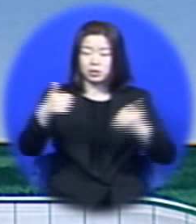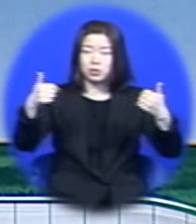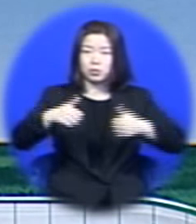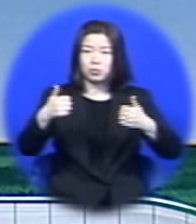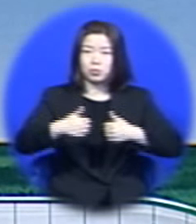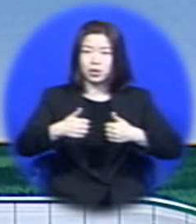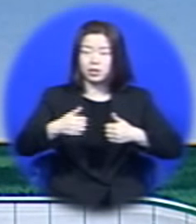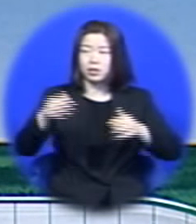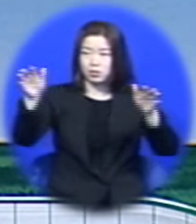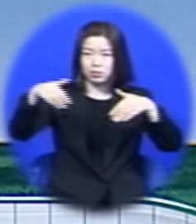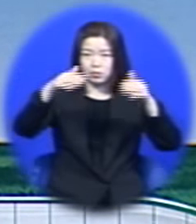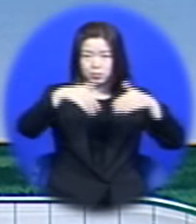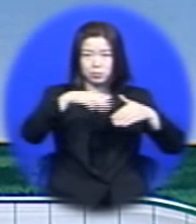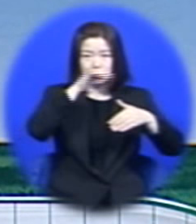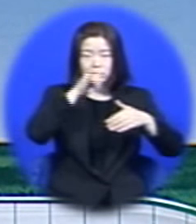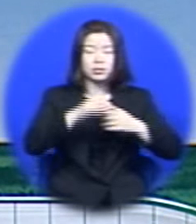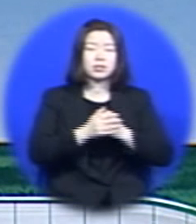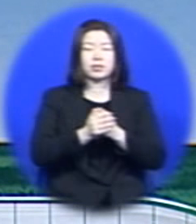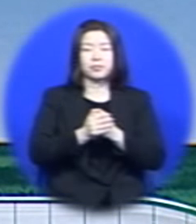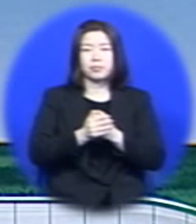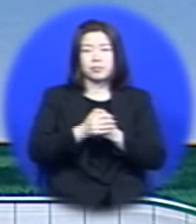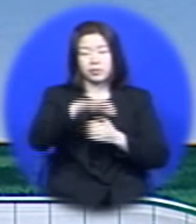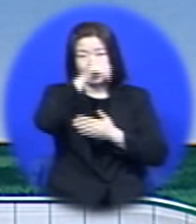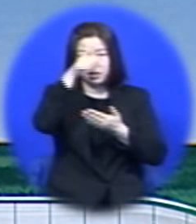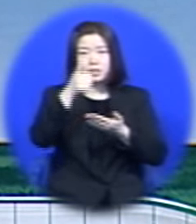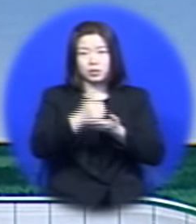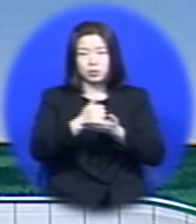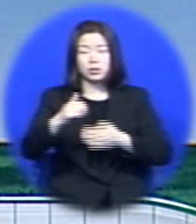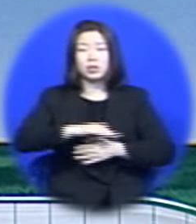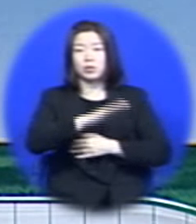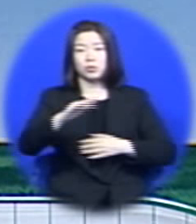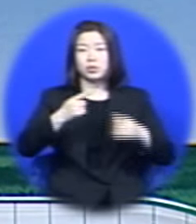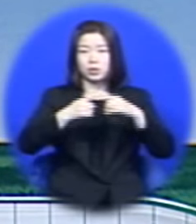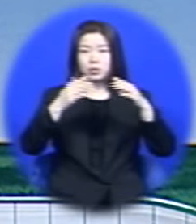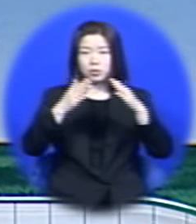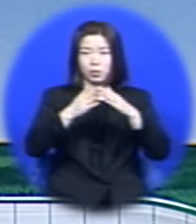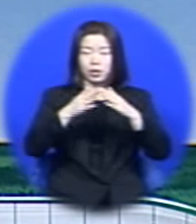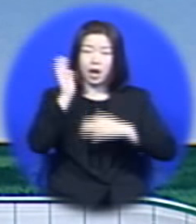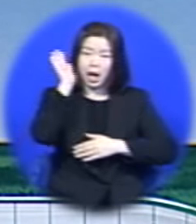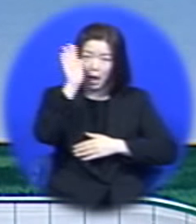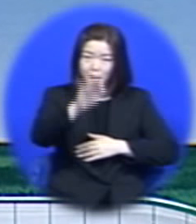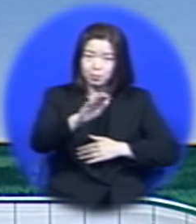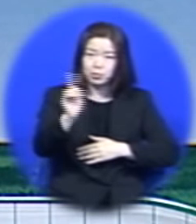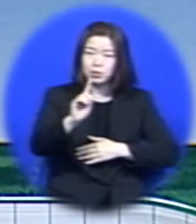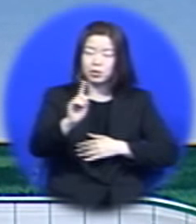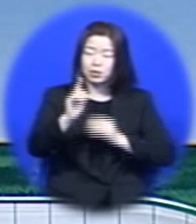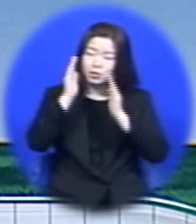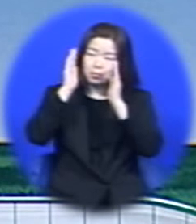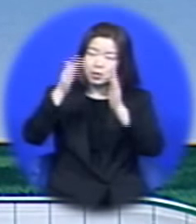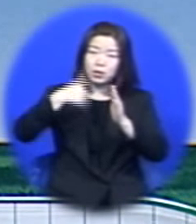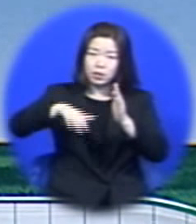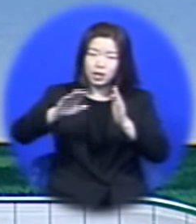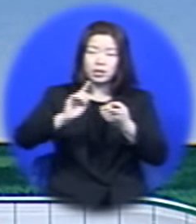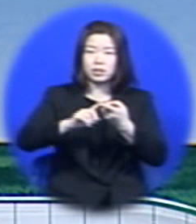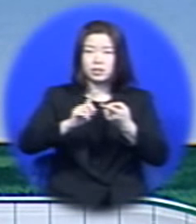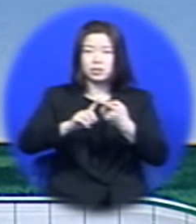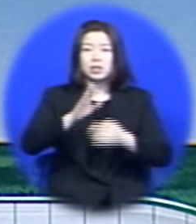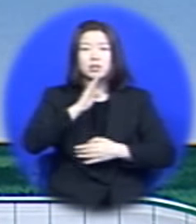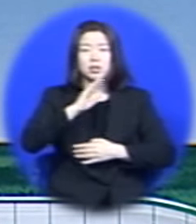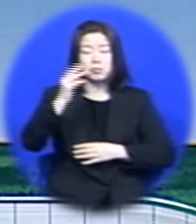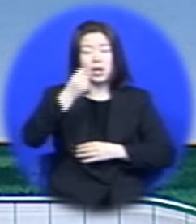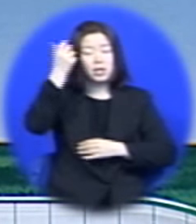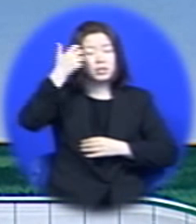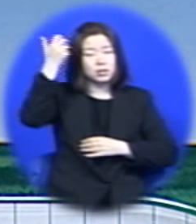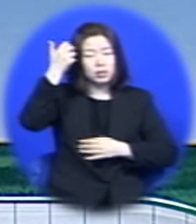소집했습니다. 장로님, 우리 교회가 어떻게 가야 될지 우리 정말 성령께서